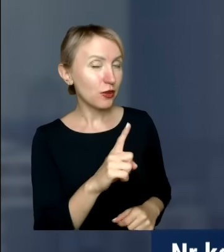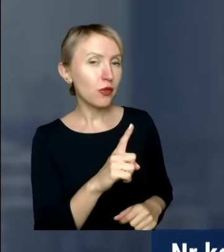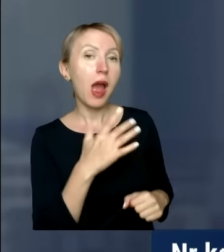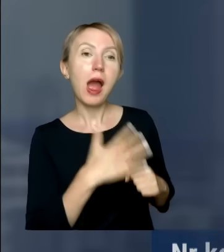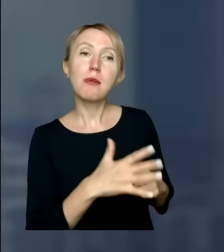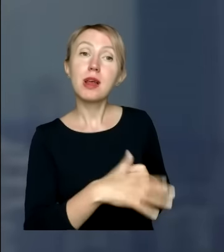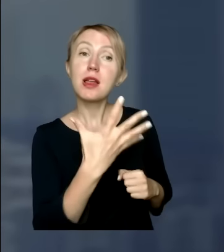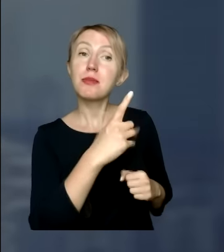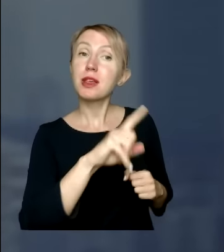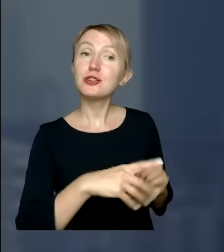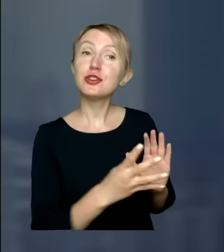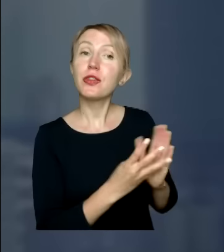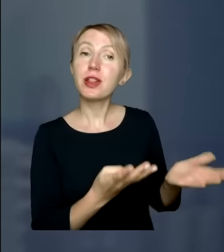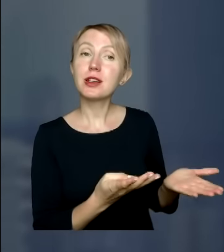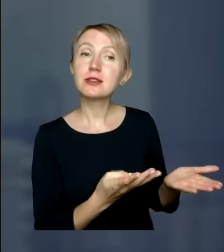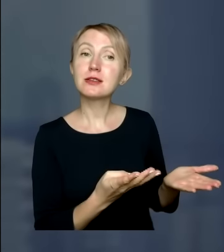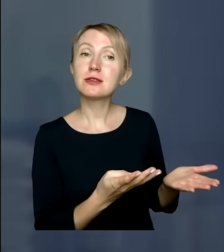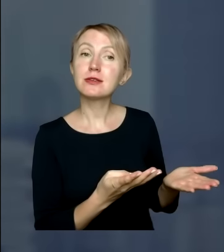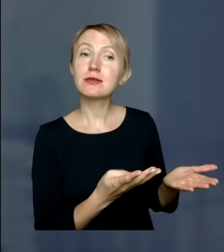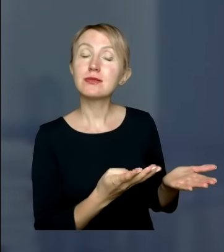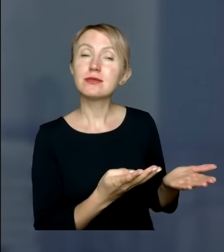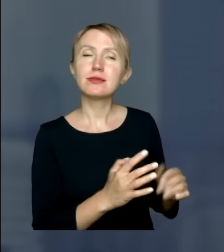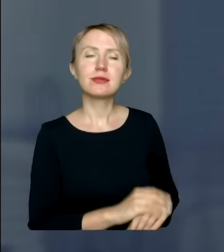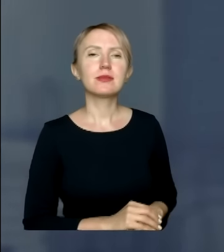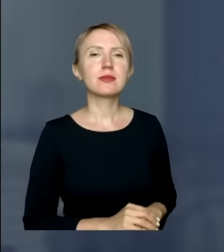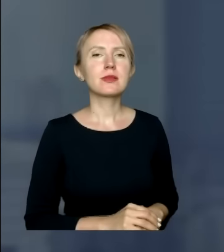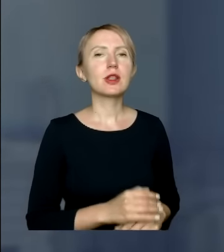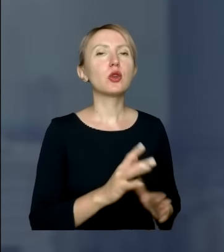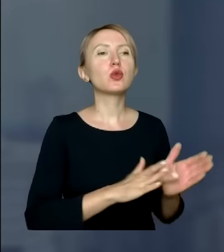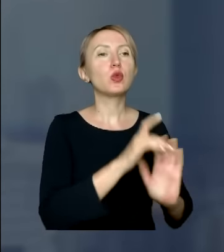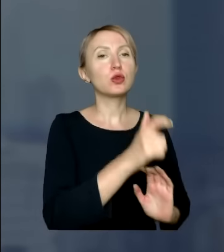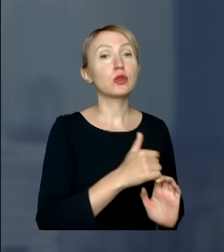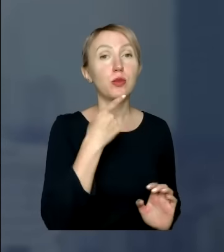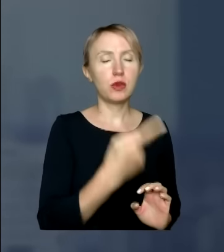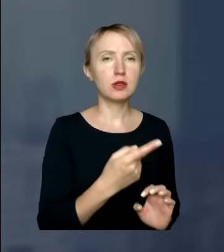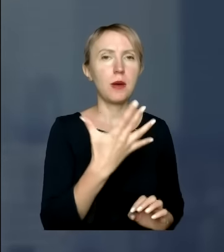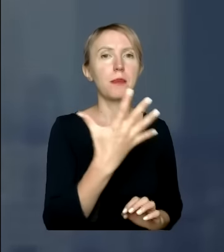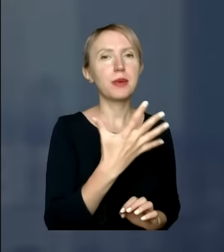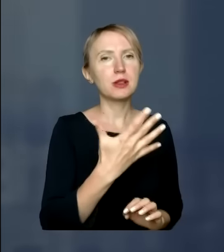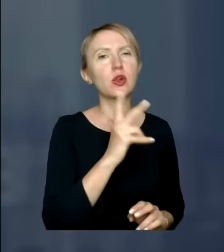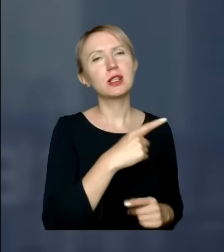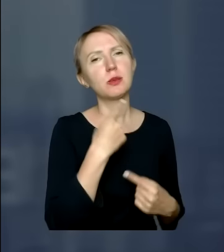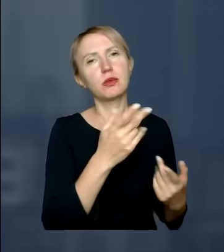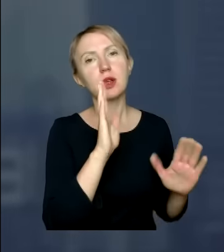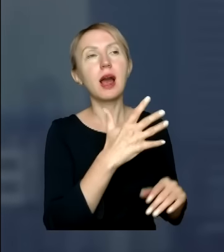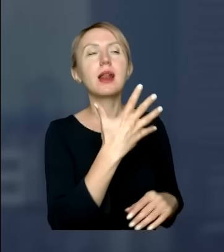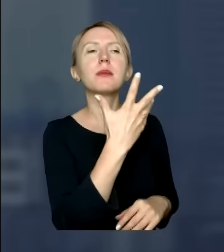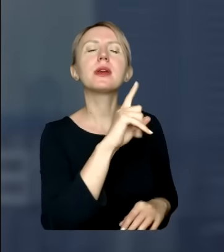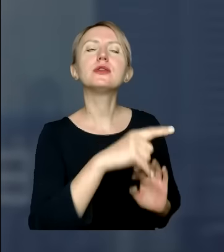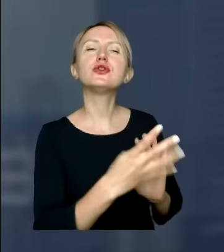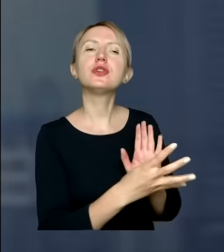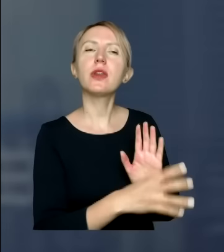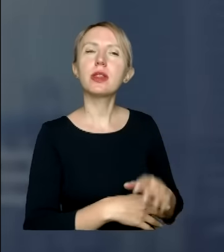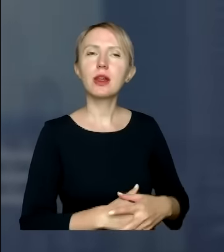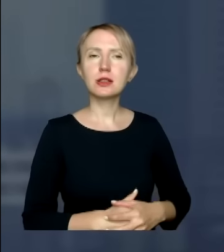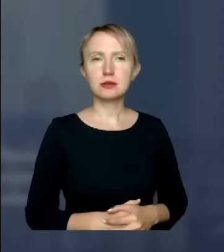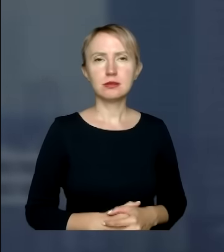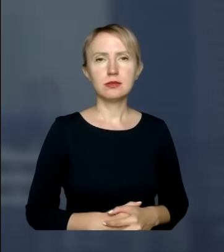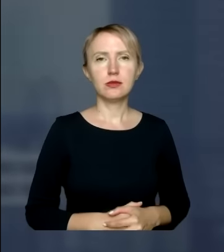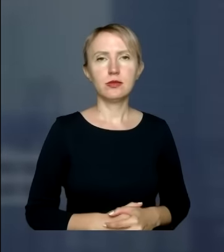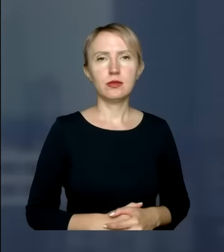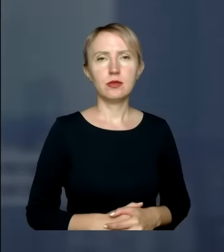51 coia Jakby powiedział Tusk że benzyna będzie po pi to każdy powiedziała tam po pi ale po 519 jak jest na